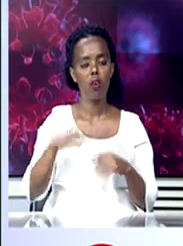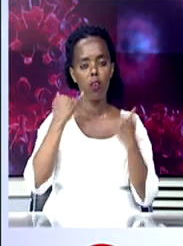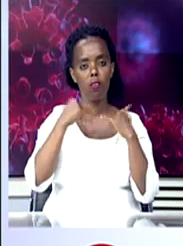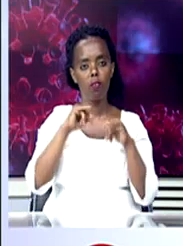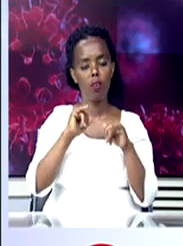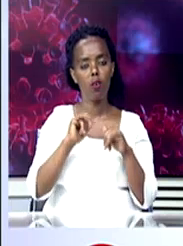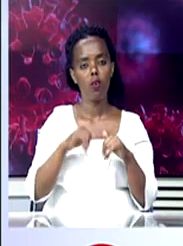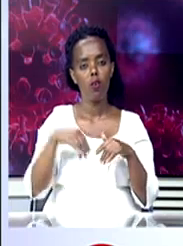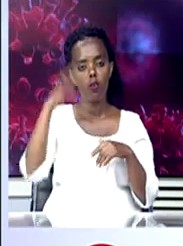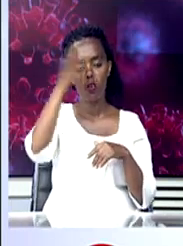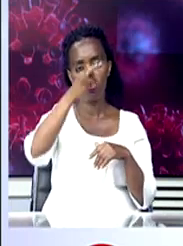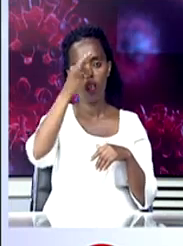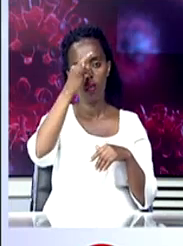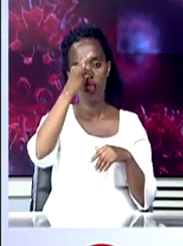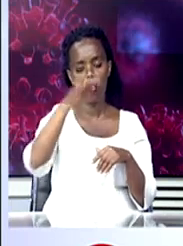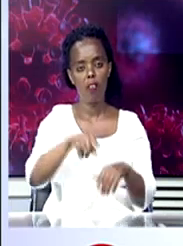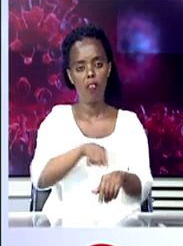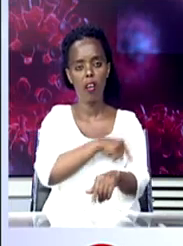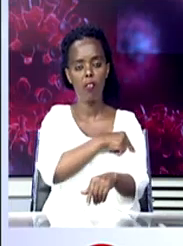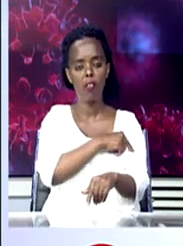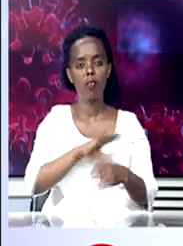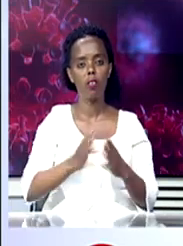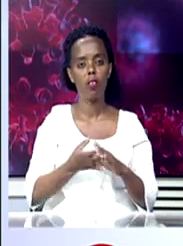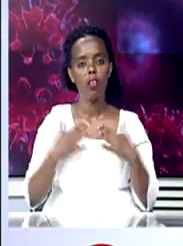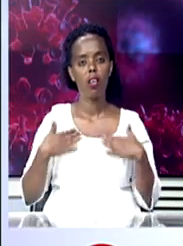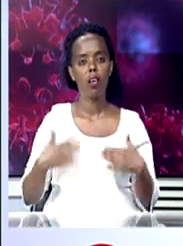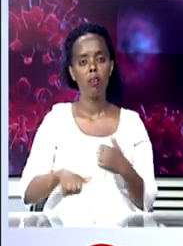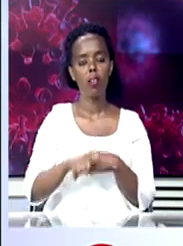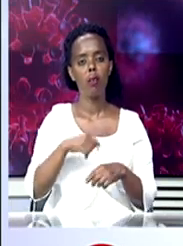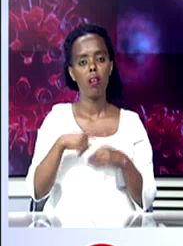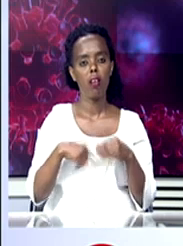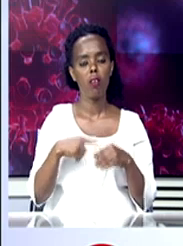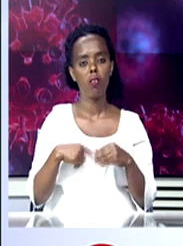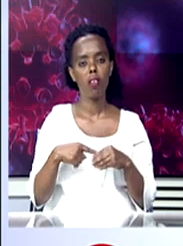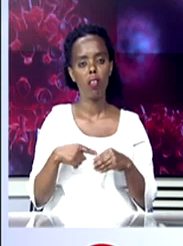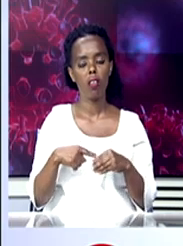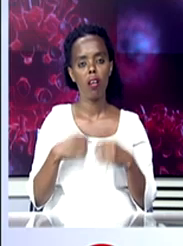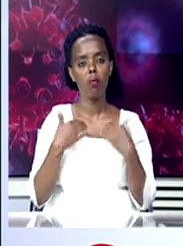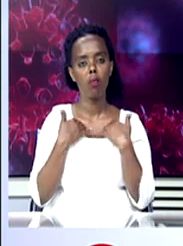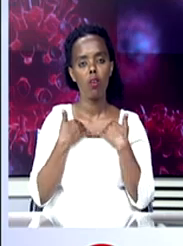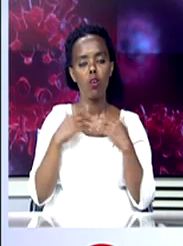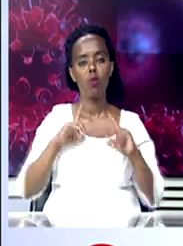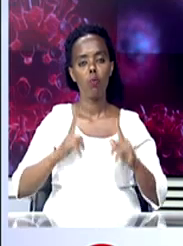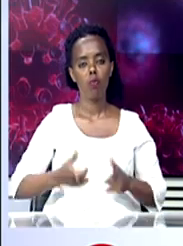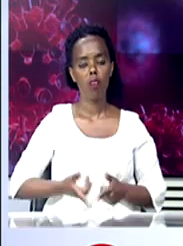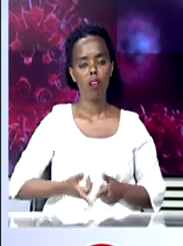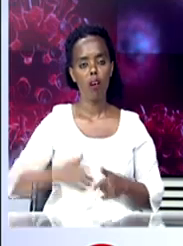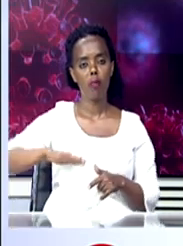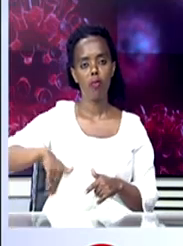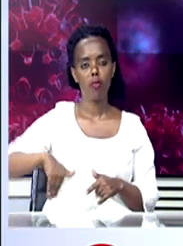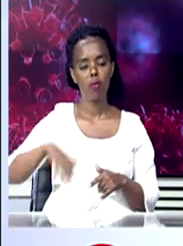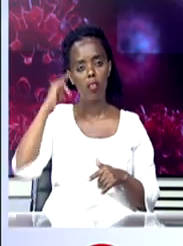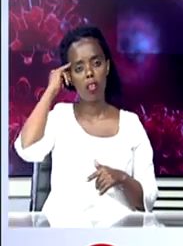odefanno social media kan arati fagatani wanjrani fi qamami amana anno sanat qabnu lubbu sani bararuf